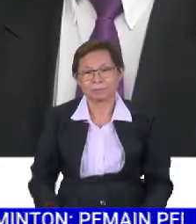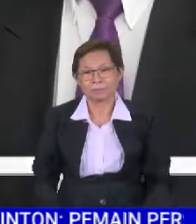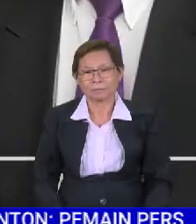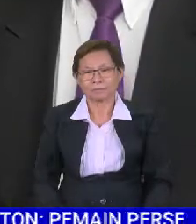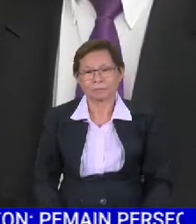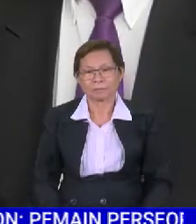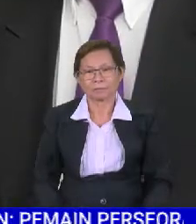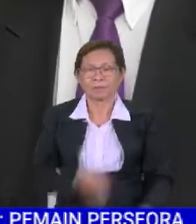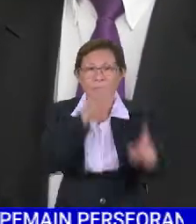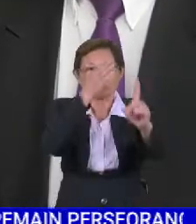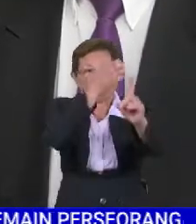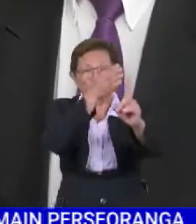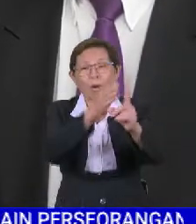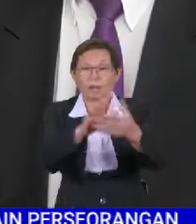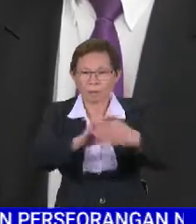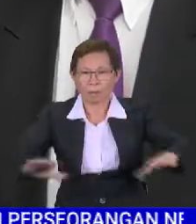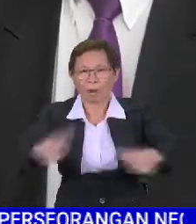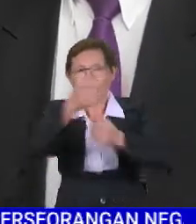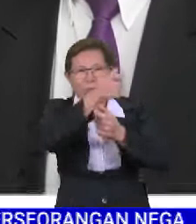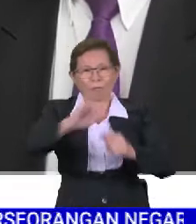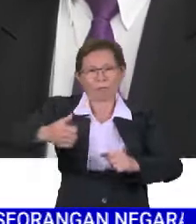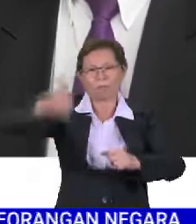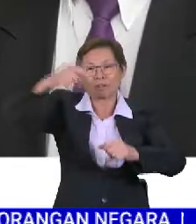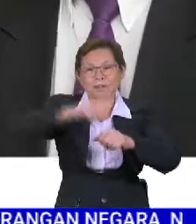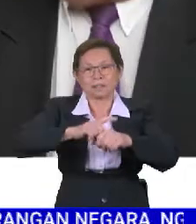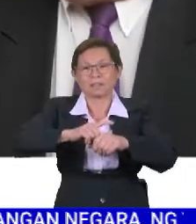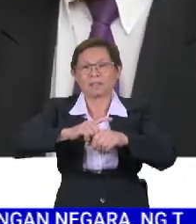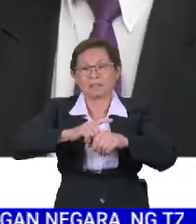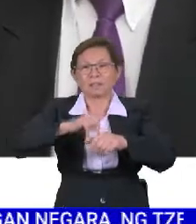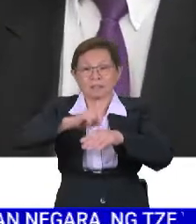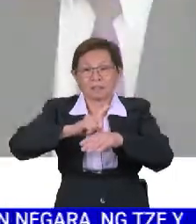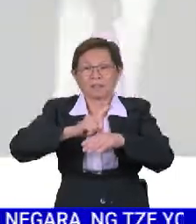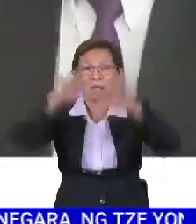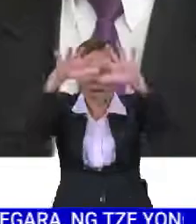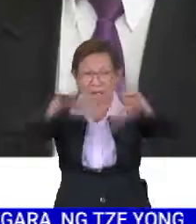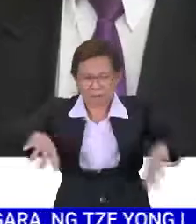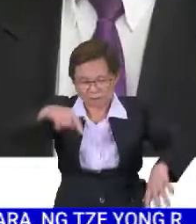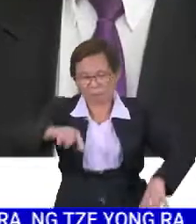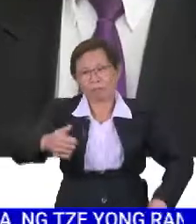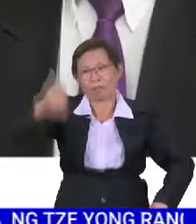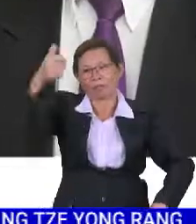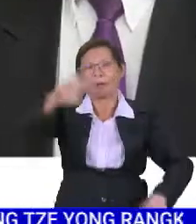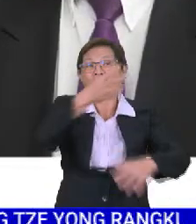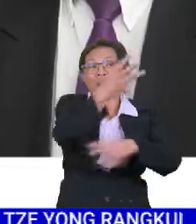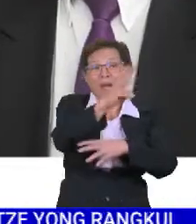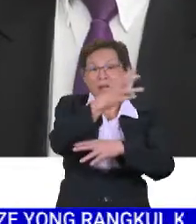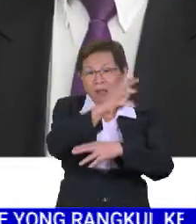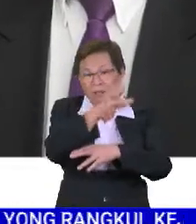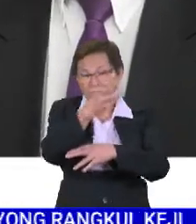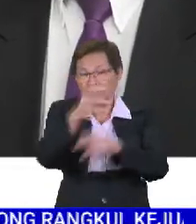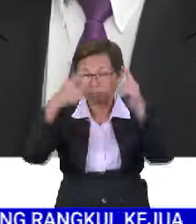Kejuruteraan Keselamatan Kebombaan yang pertama di peringkat Asia Tenggara. Daripada 16 graduasi